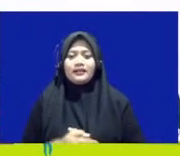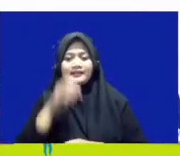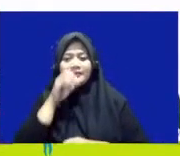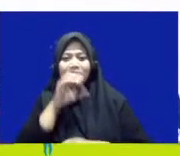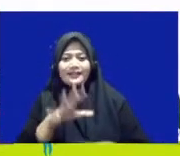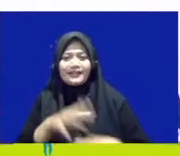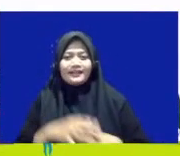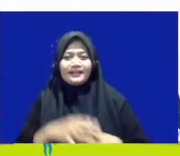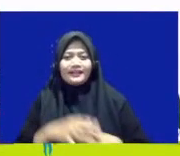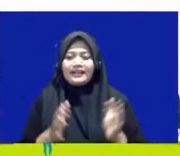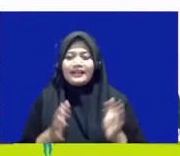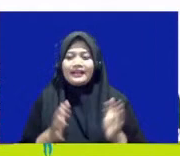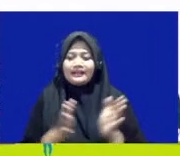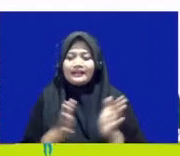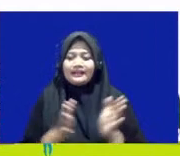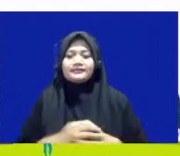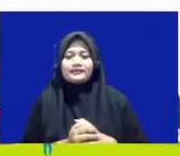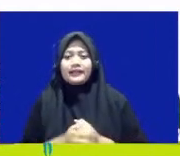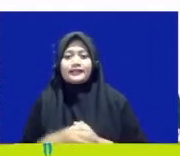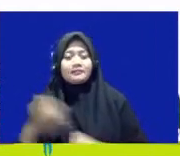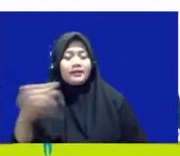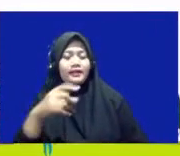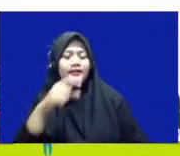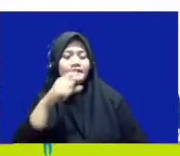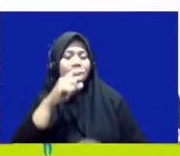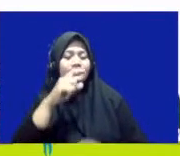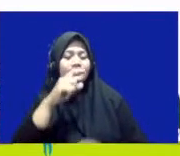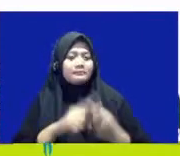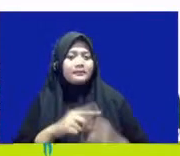juga disampaikan oleh teman kita